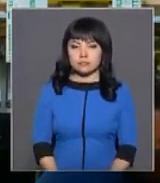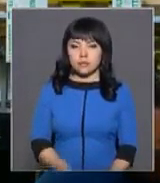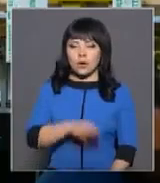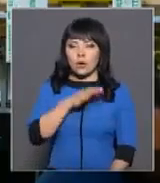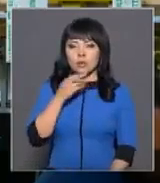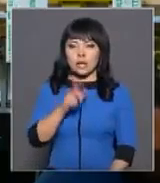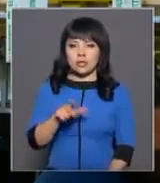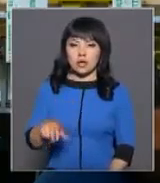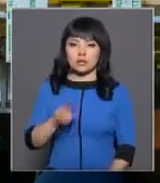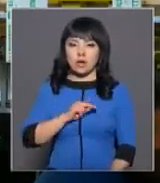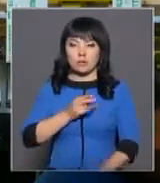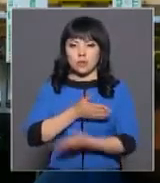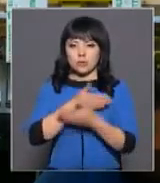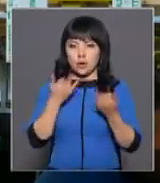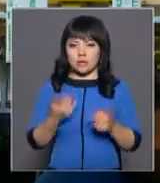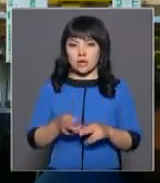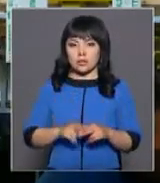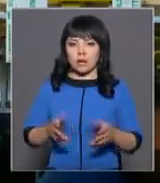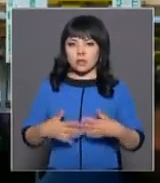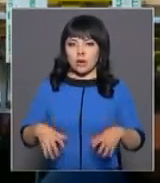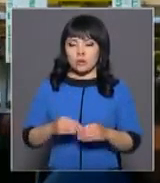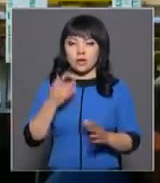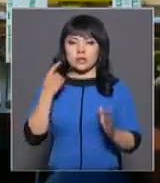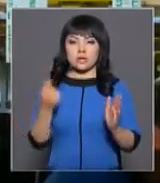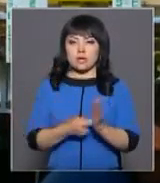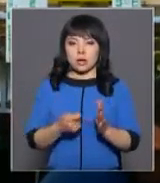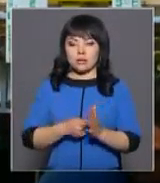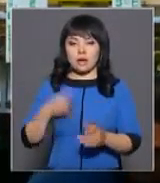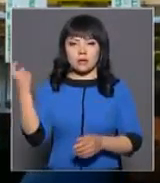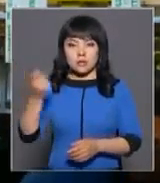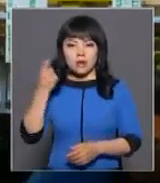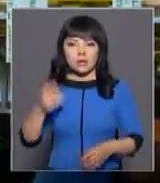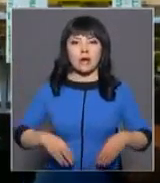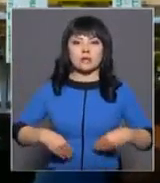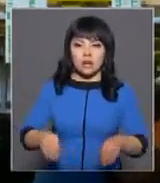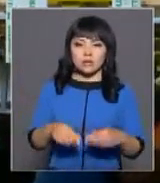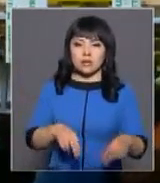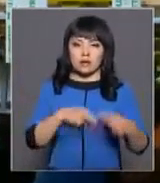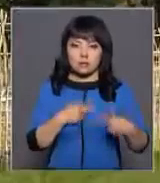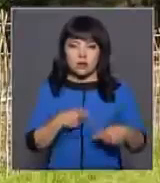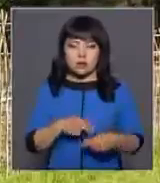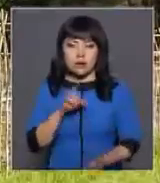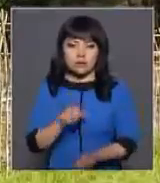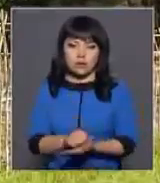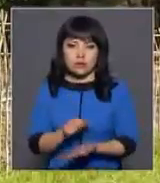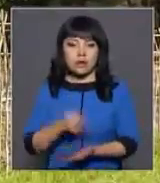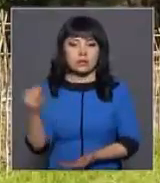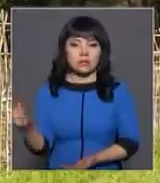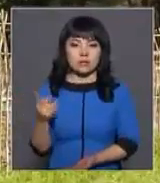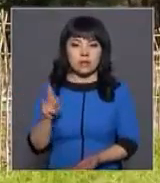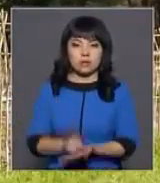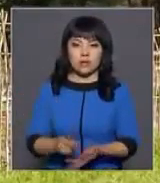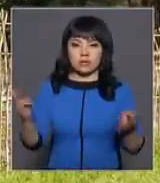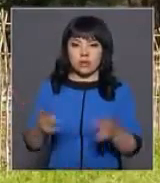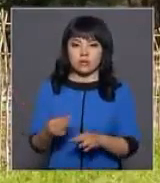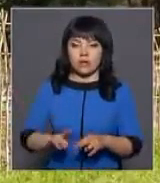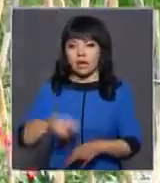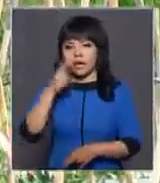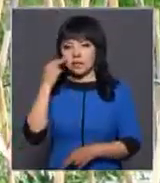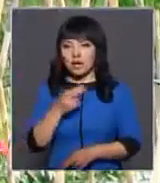Көптеген адамдар жұмыссыз қалды, сондықтан отбасымызды асырау үшін бағбандықпен айналысудан басқа амал қалған жоқ. Италияда қалалық немесе